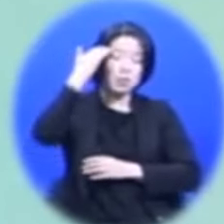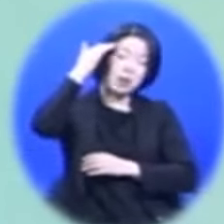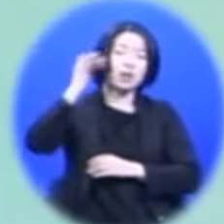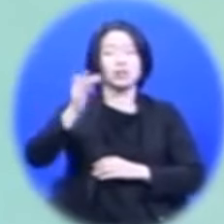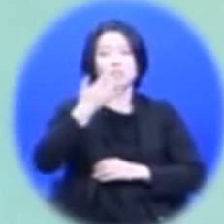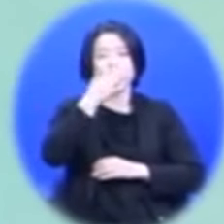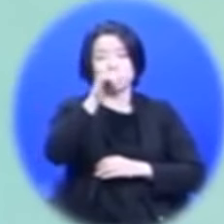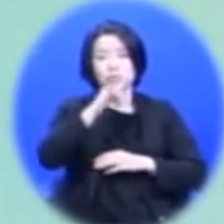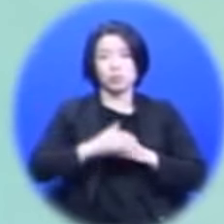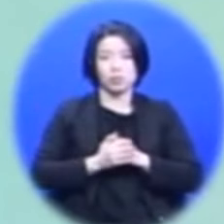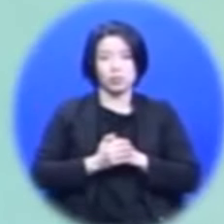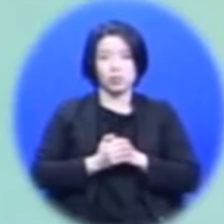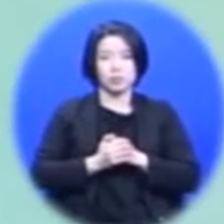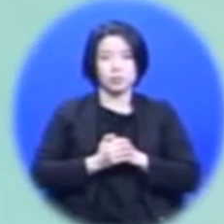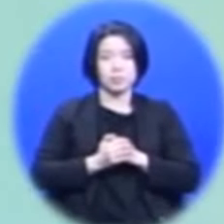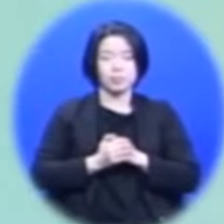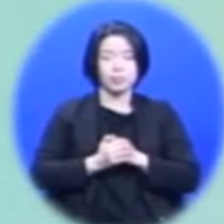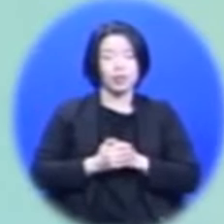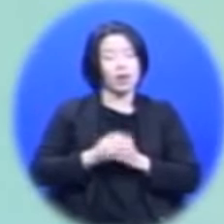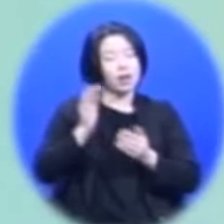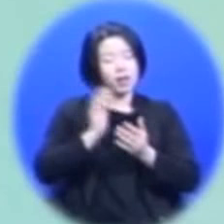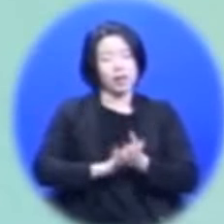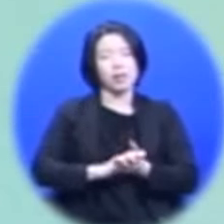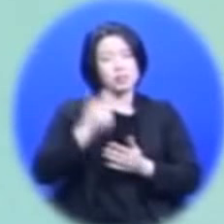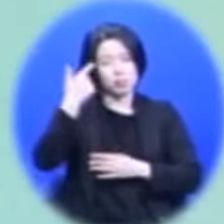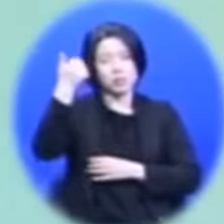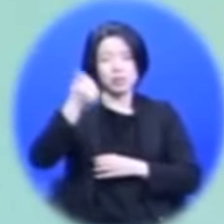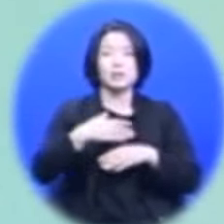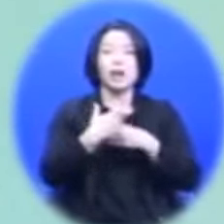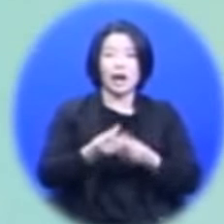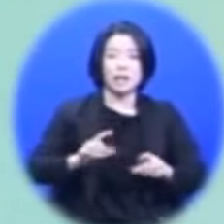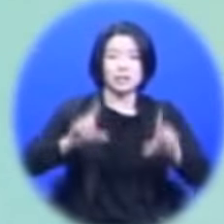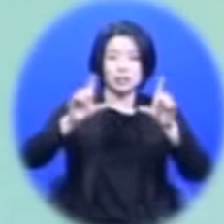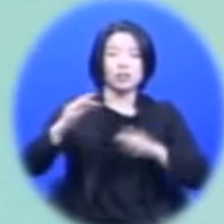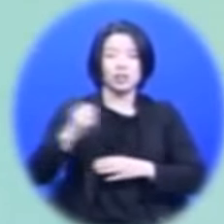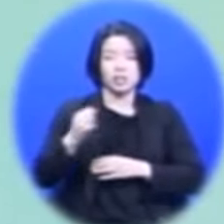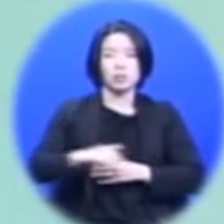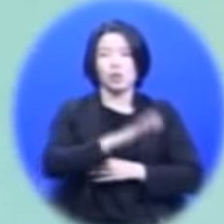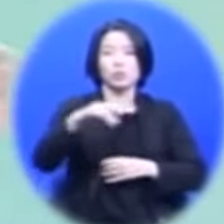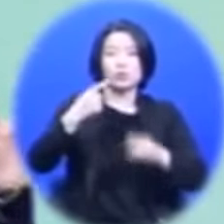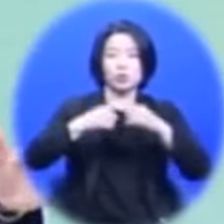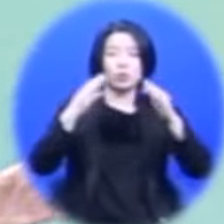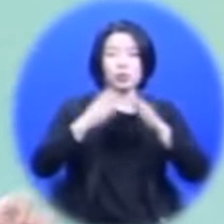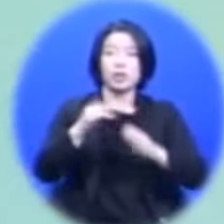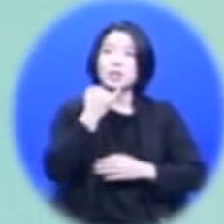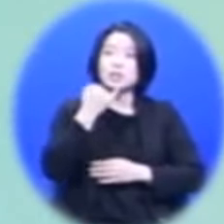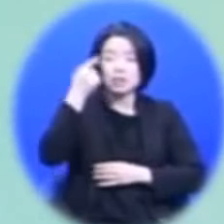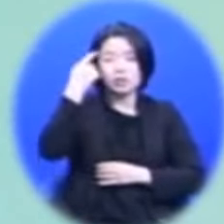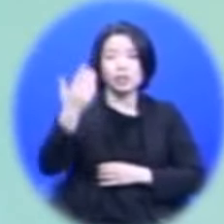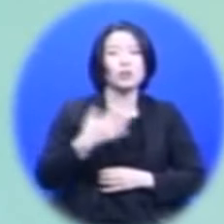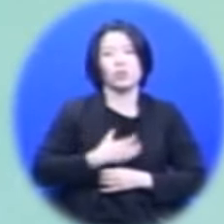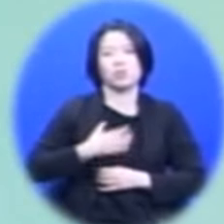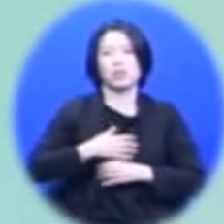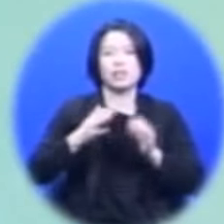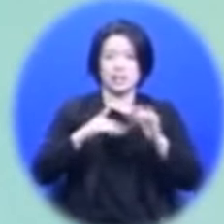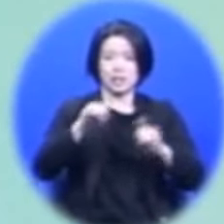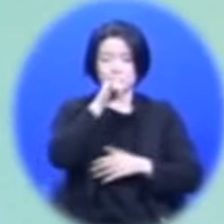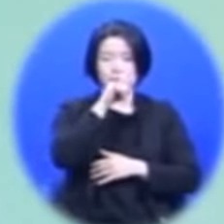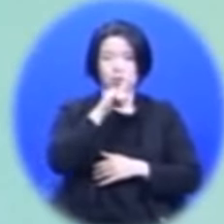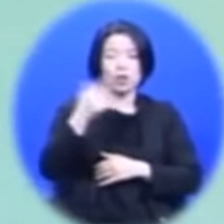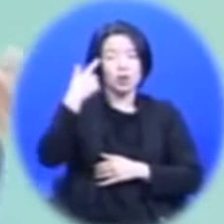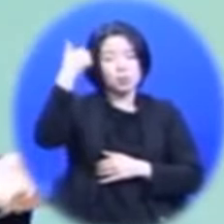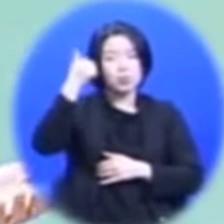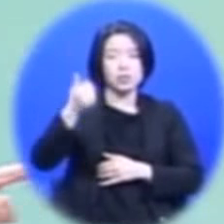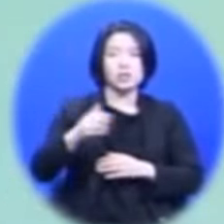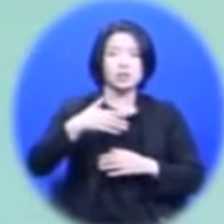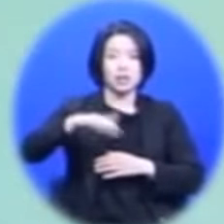있다니까. 아유, 목사님 안식년 가지면 우리 교회가 괜찮을까요? 걱정하시는 분이 있어요. 아, 목사님 가시면